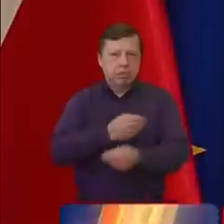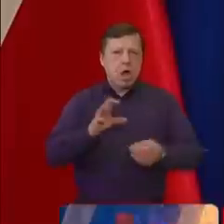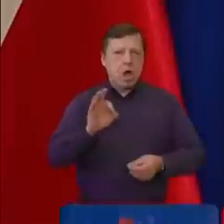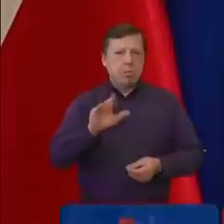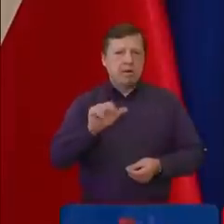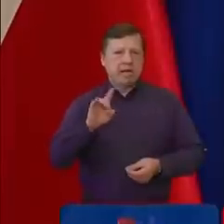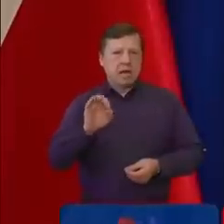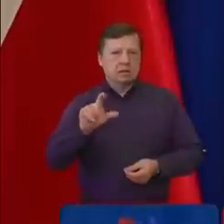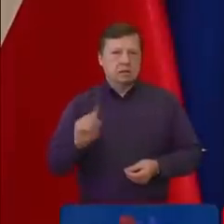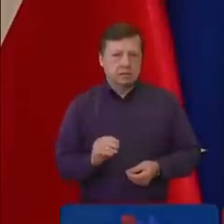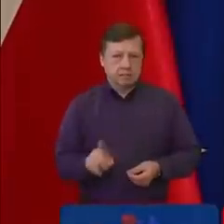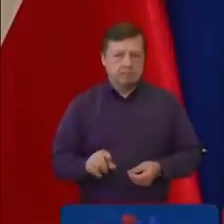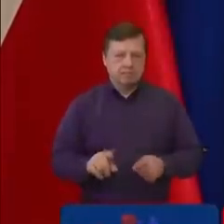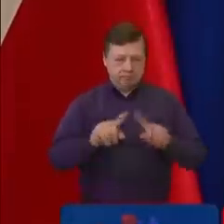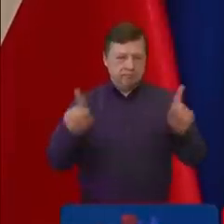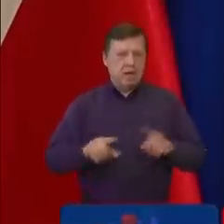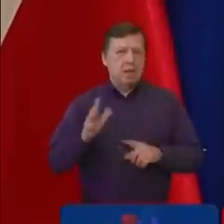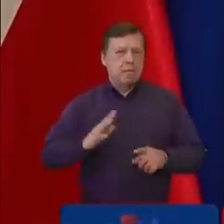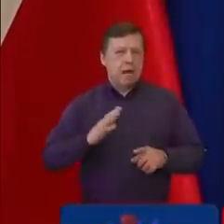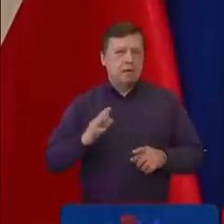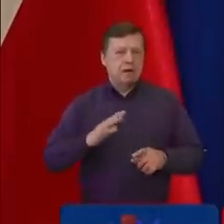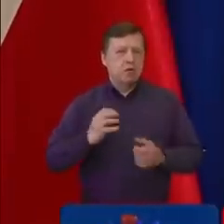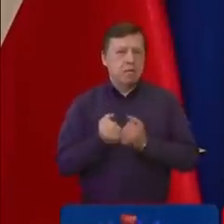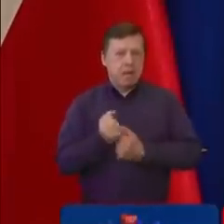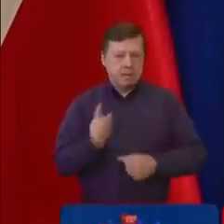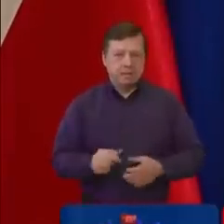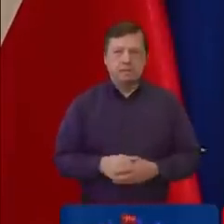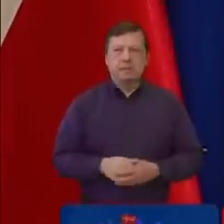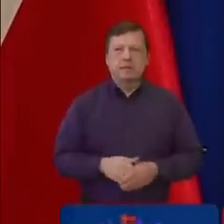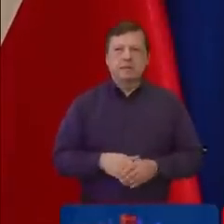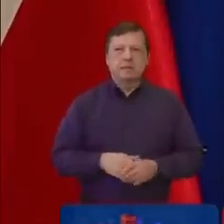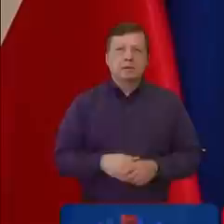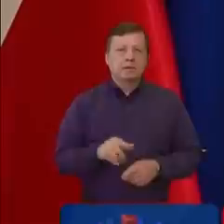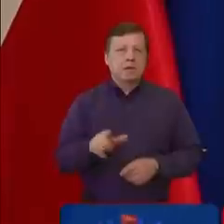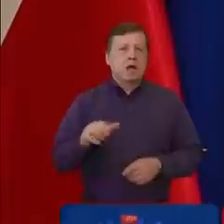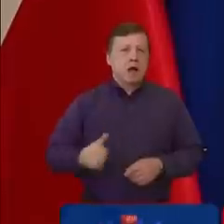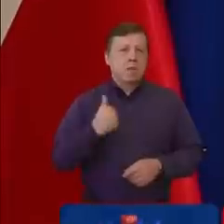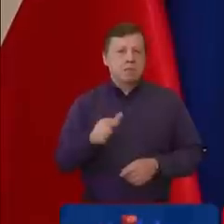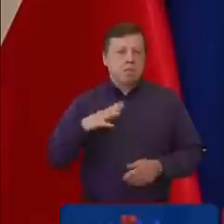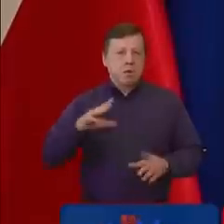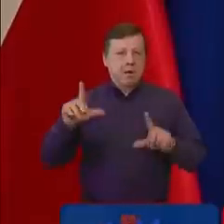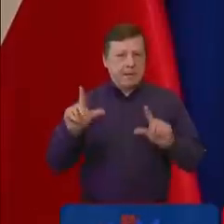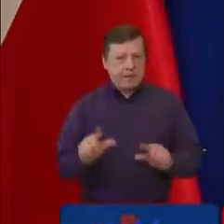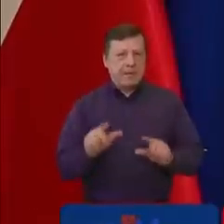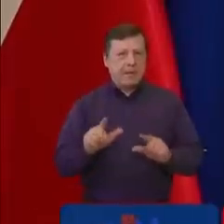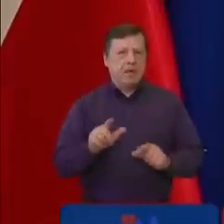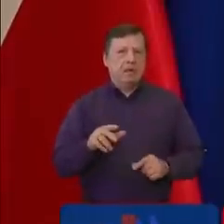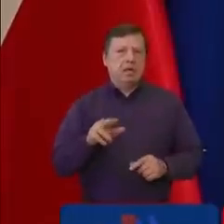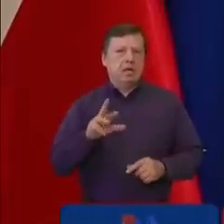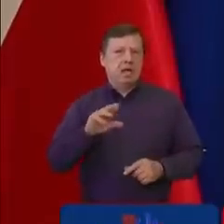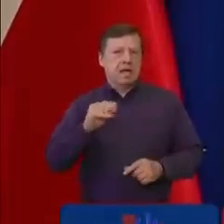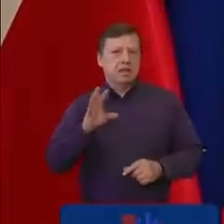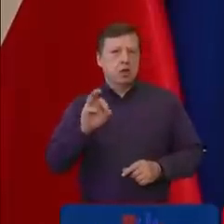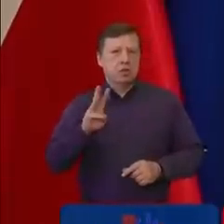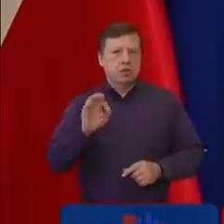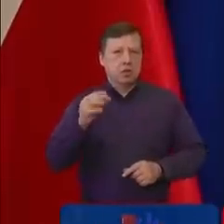obligacji, zapewniać właściwą, odpowiednio niską rentowność tych obligacji. Polski rynek